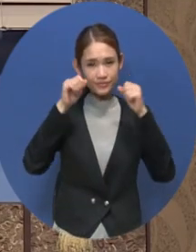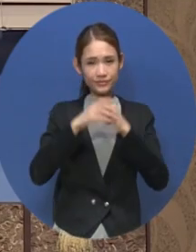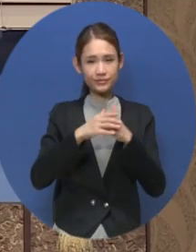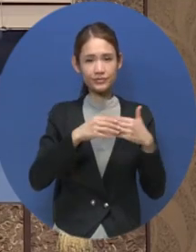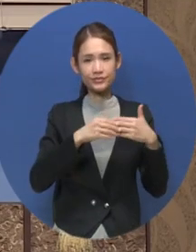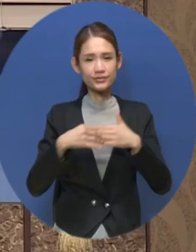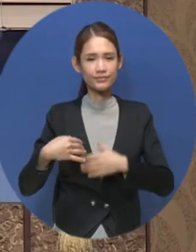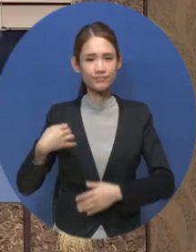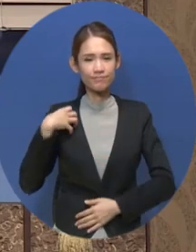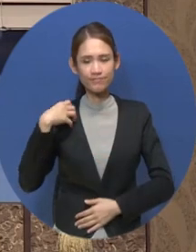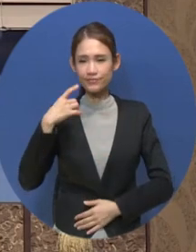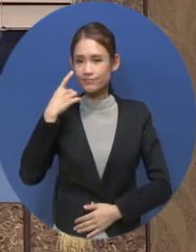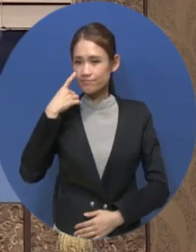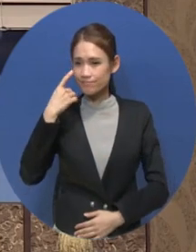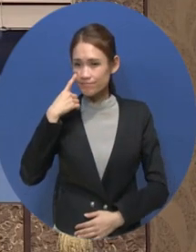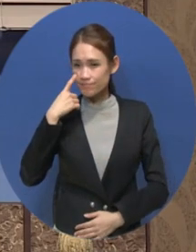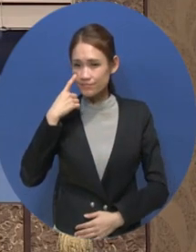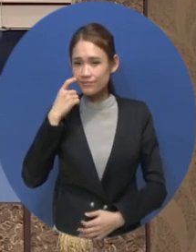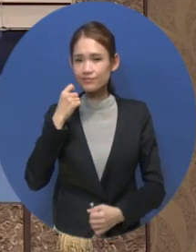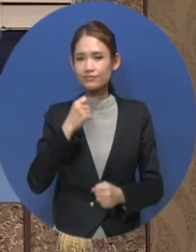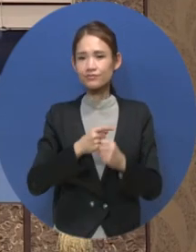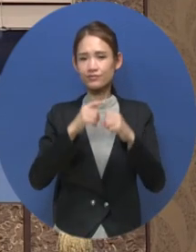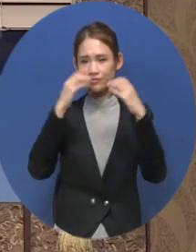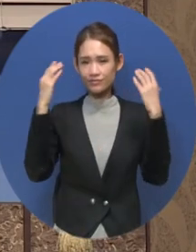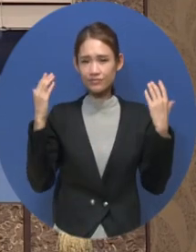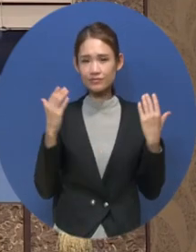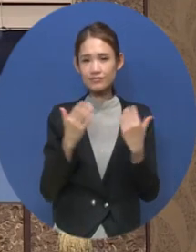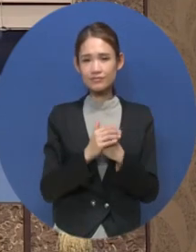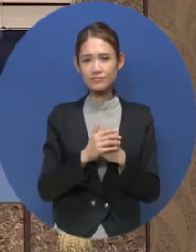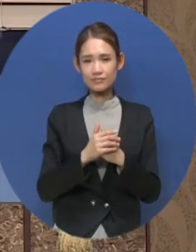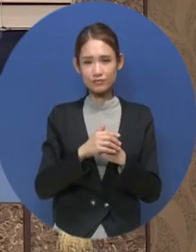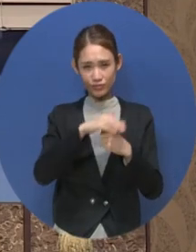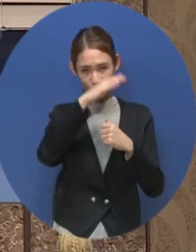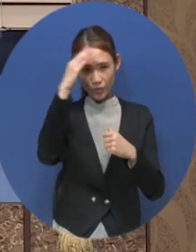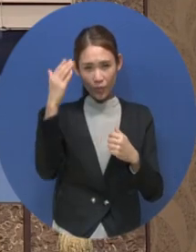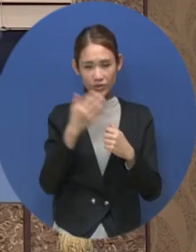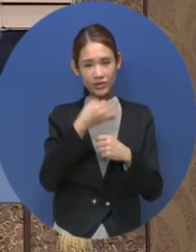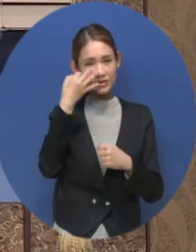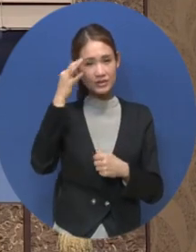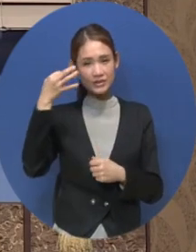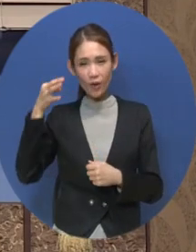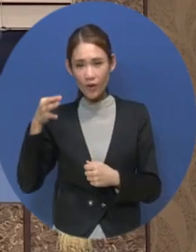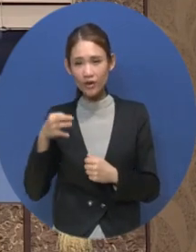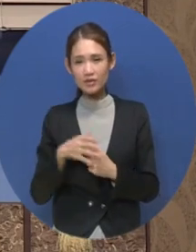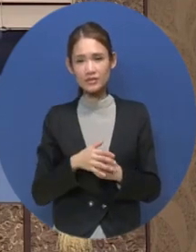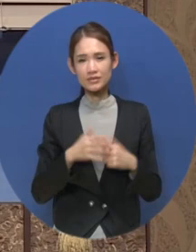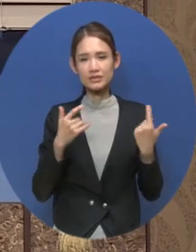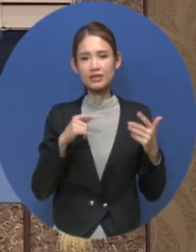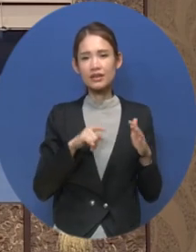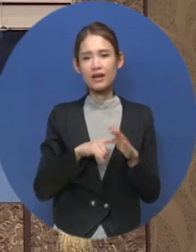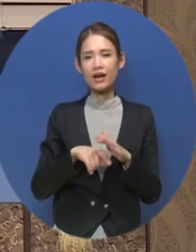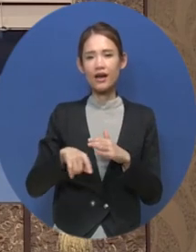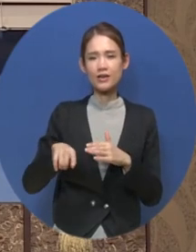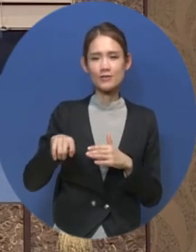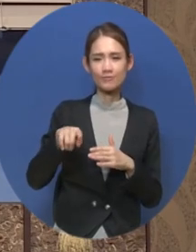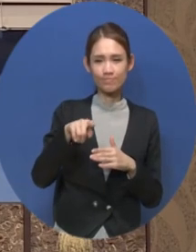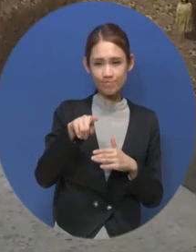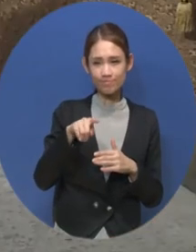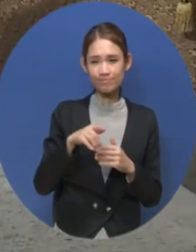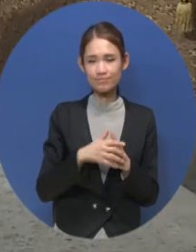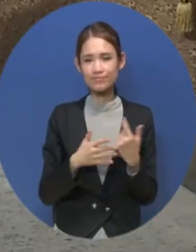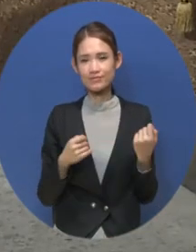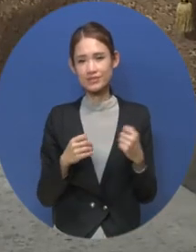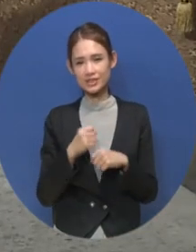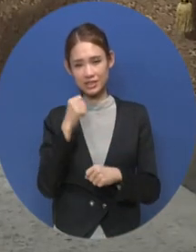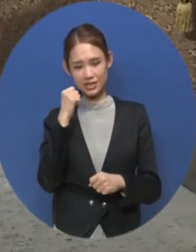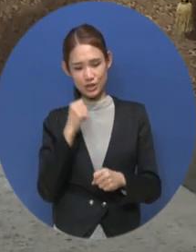리더가 돼보자. 예. 예, 이미 저희 전 세계가 저희 대한민국을 인정하고는 있습니다. 늘 그러네요. 앞서가고 있기 때문에. 그러니까요. 예. 정말